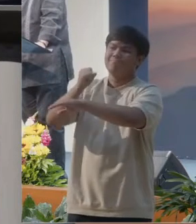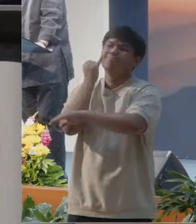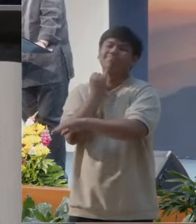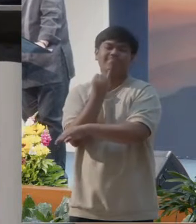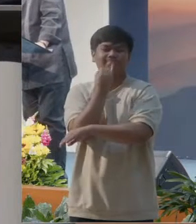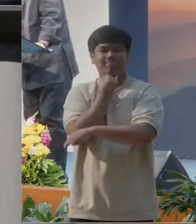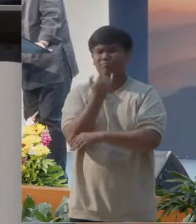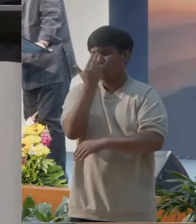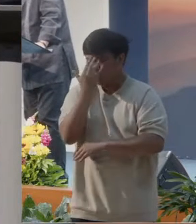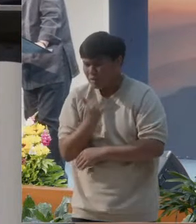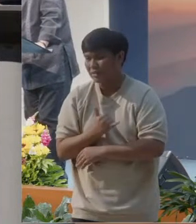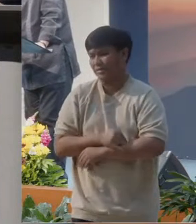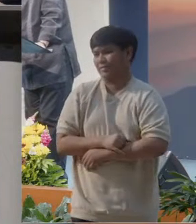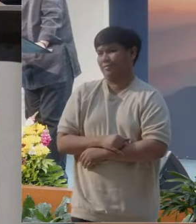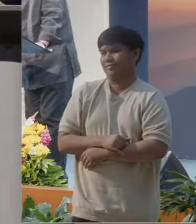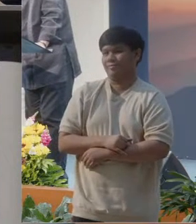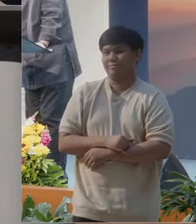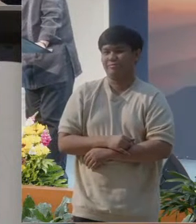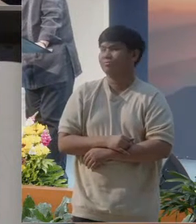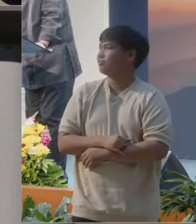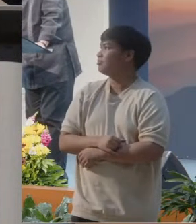pagkatalo sa Ai.